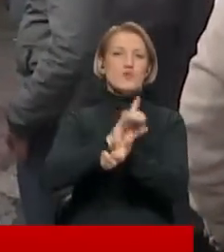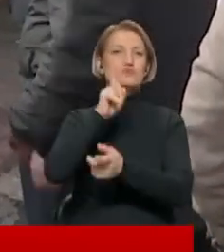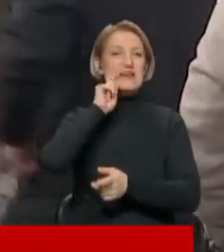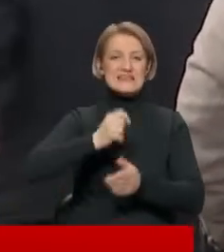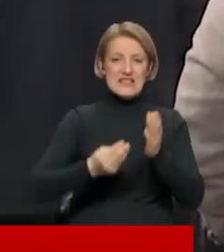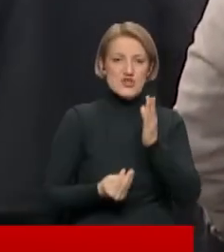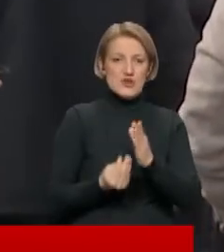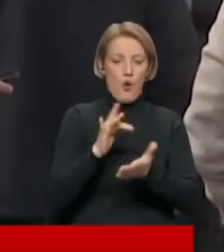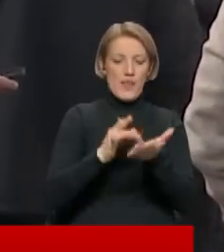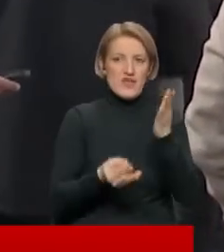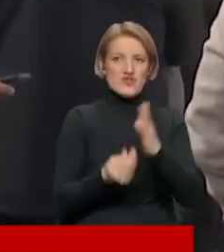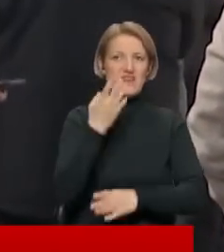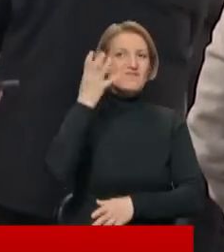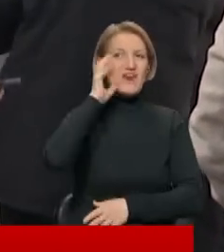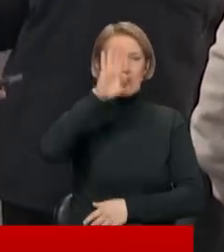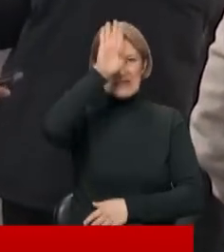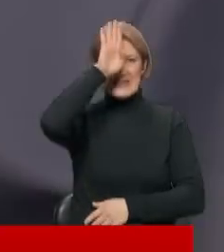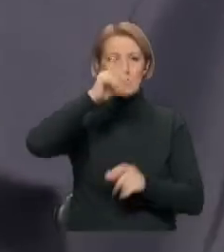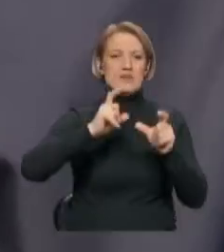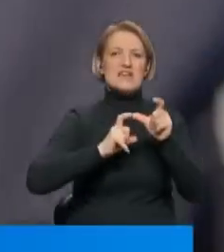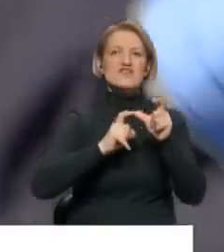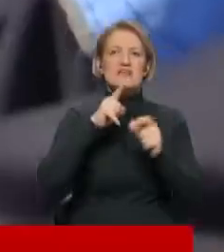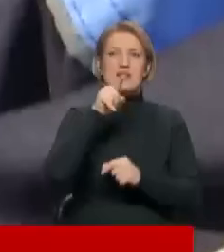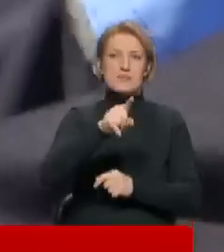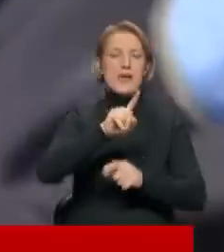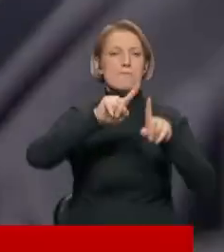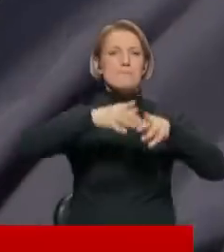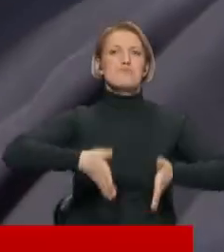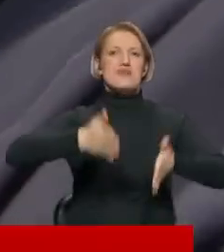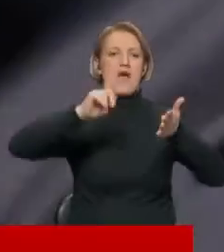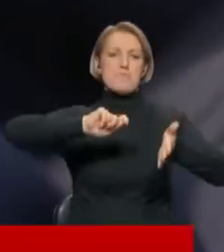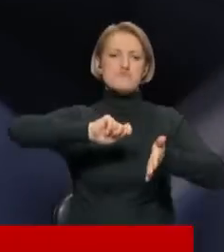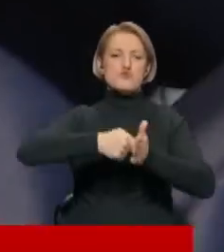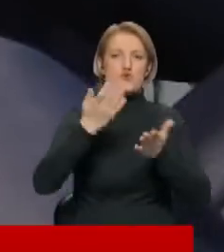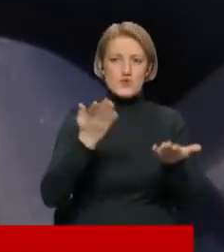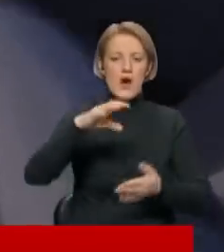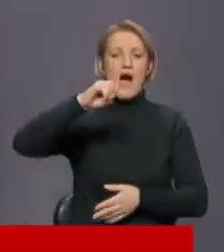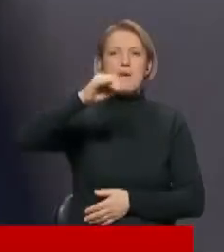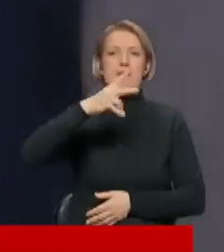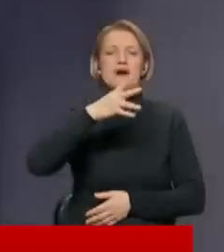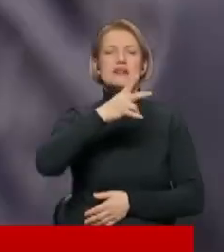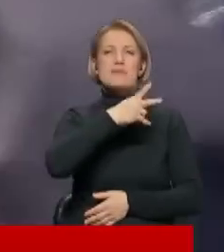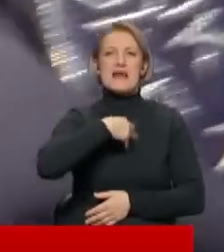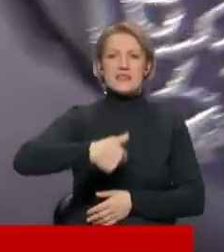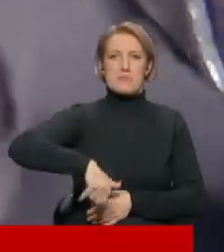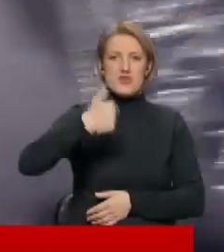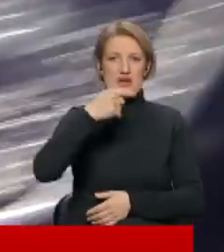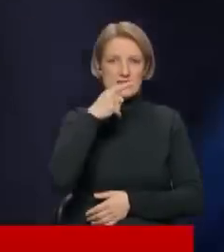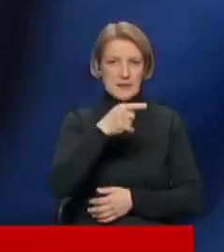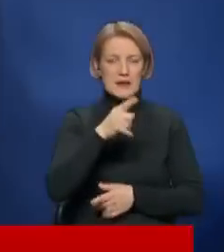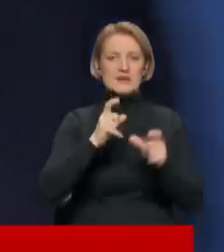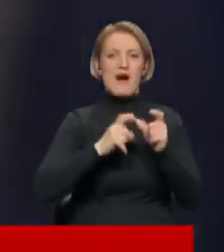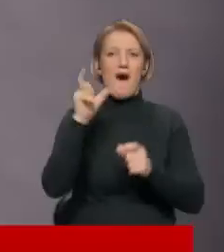ortaya çıktıktan sonra o vakfın İstanbul Sancaktepe'deki binası mühürlendi ancak AK Parti ile Sancaktepe Belediye Başkanı Şeyma